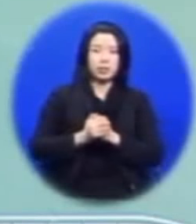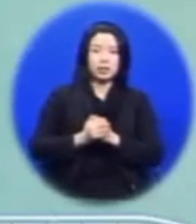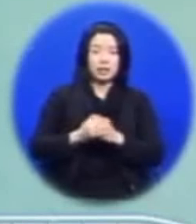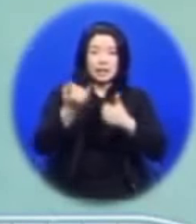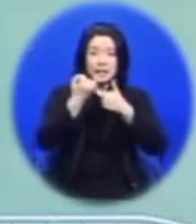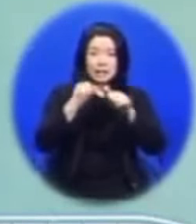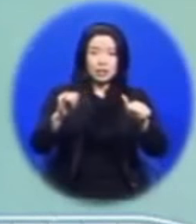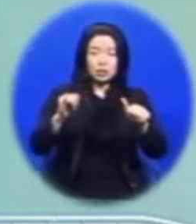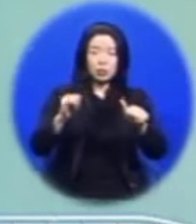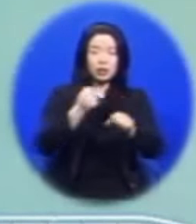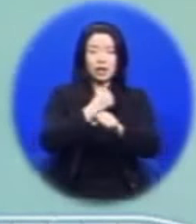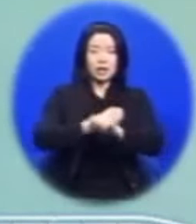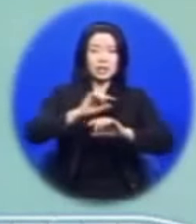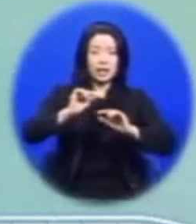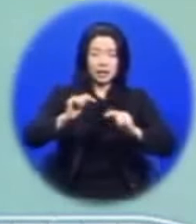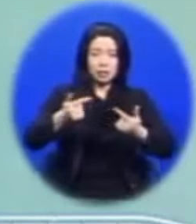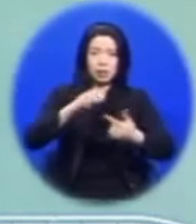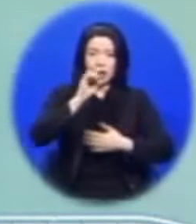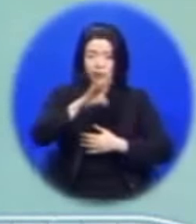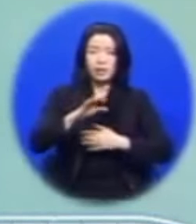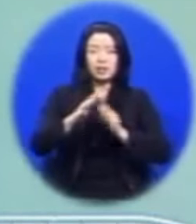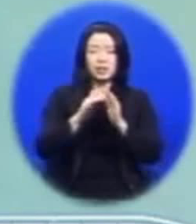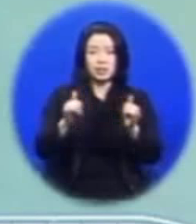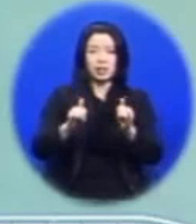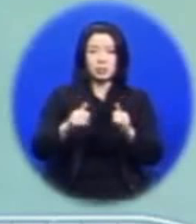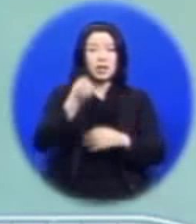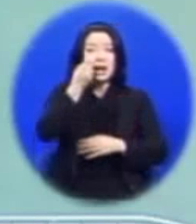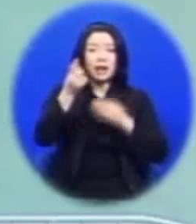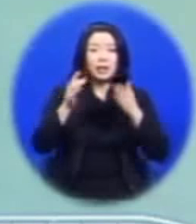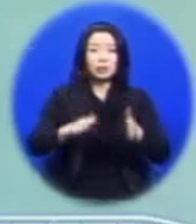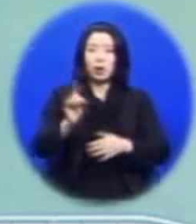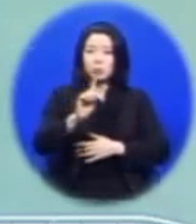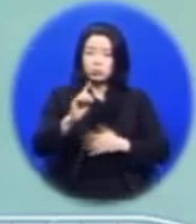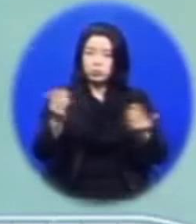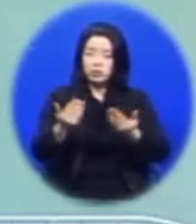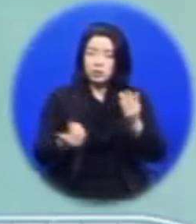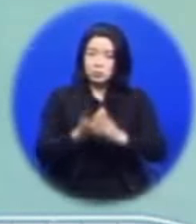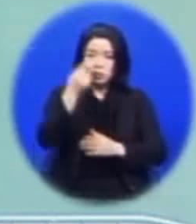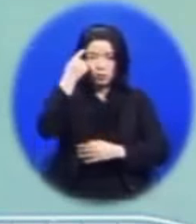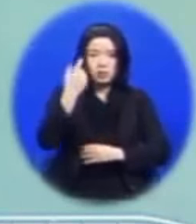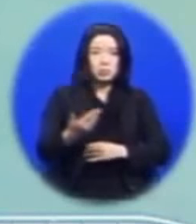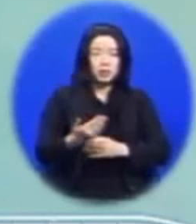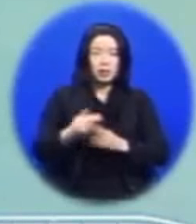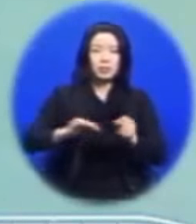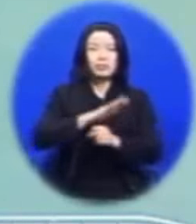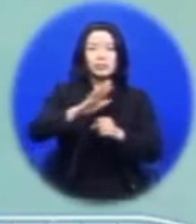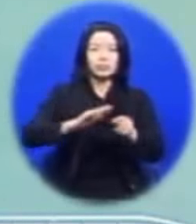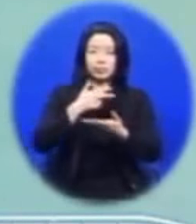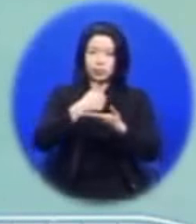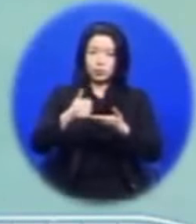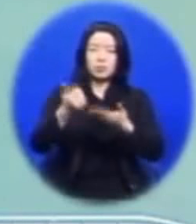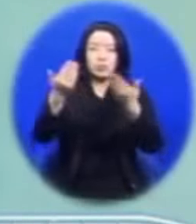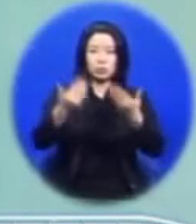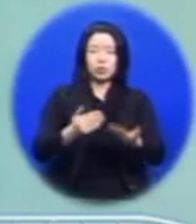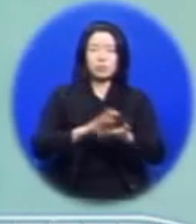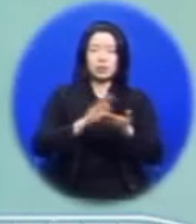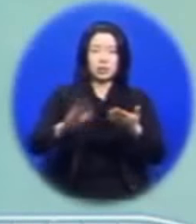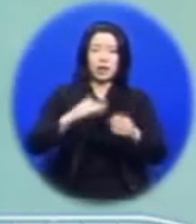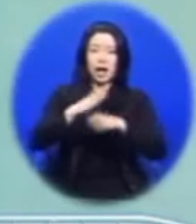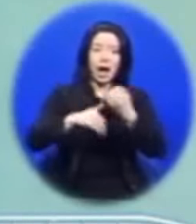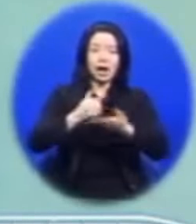이혼 안 하면 안 된다고 하던 사람이 한 달 동안에 무슨 일이 벌어진 거죠 사랑은 주님이 주시는 거예요